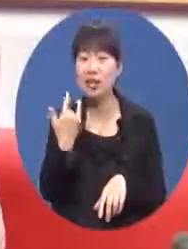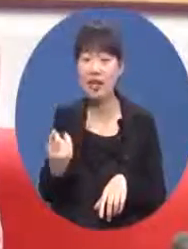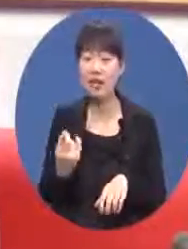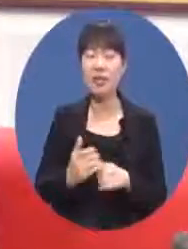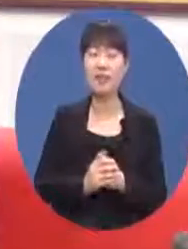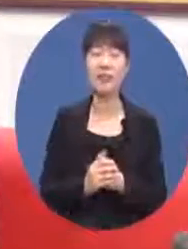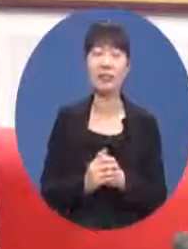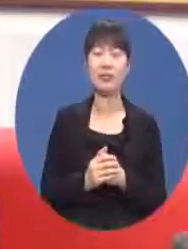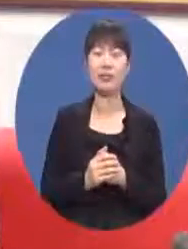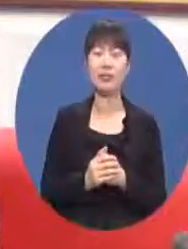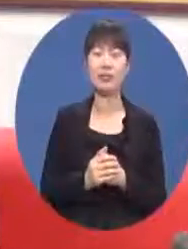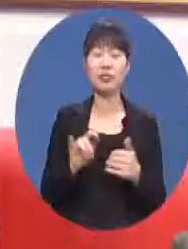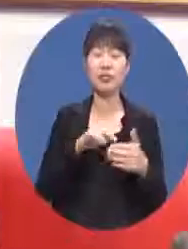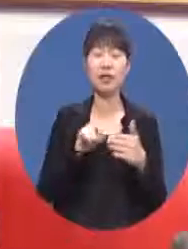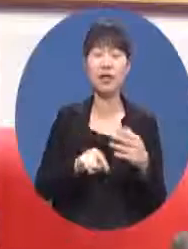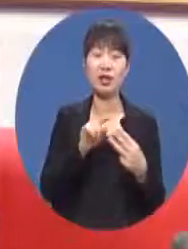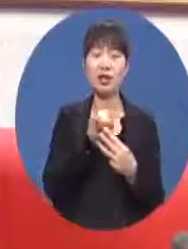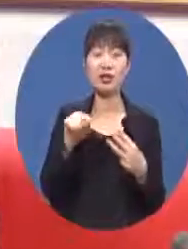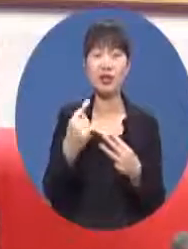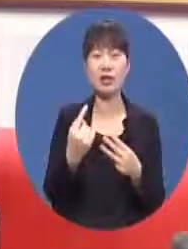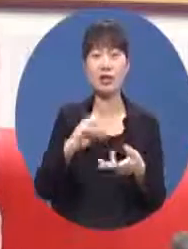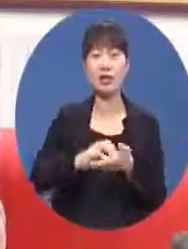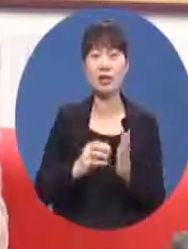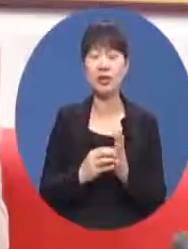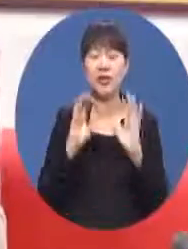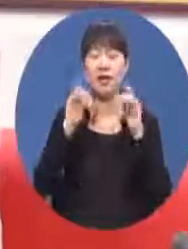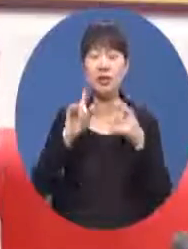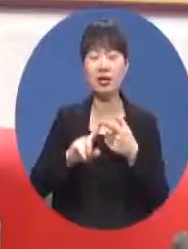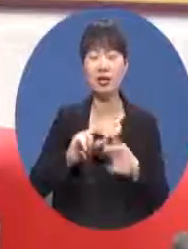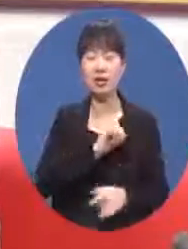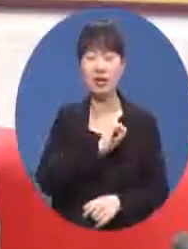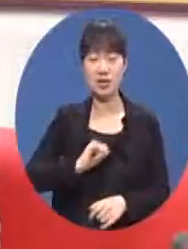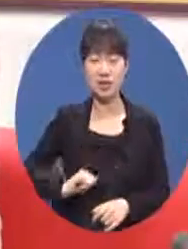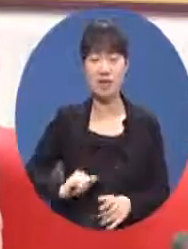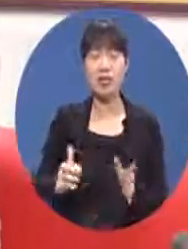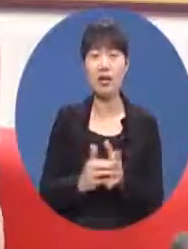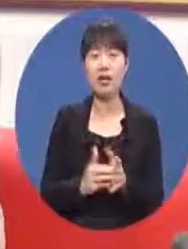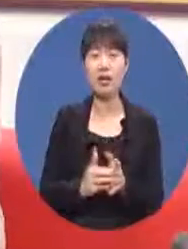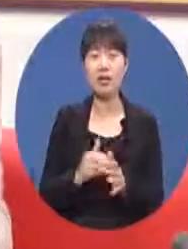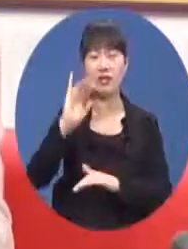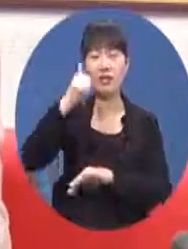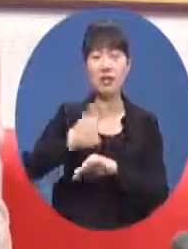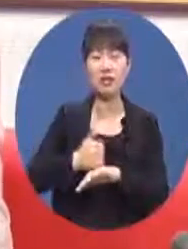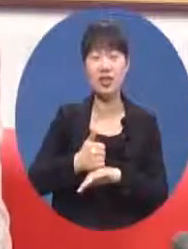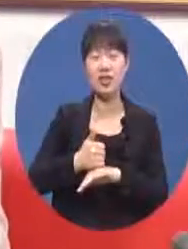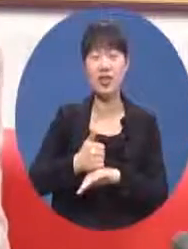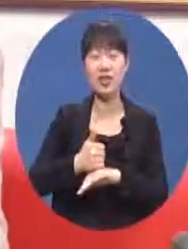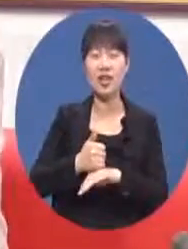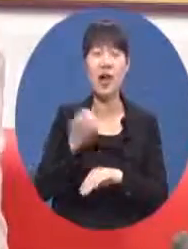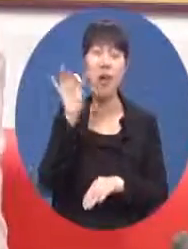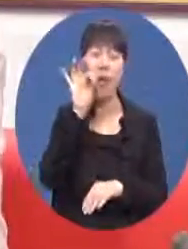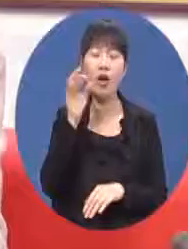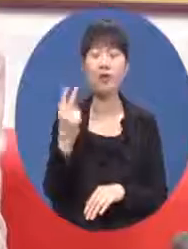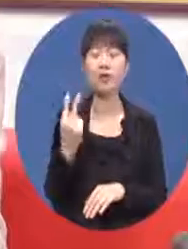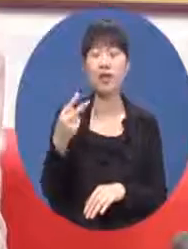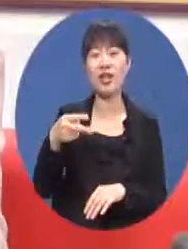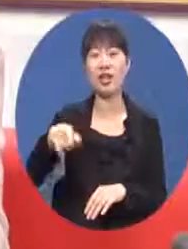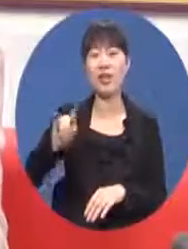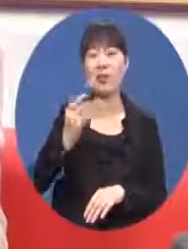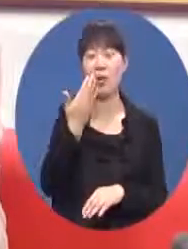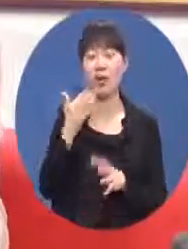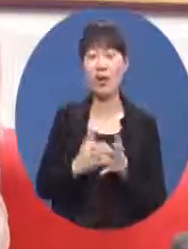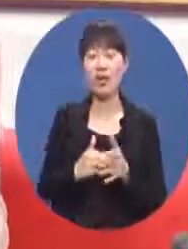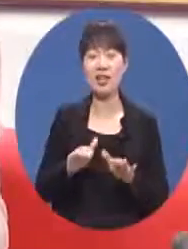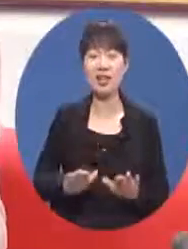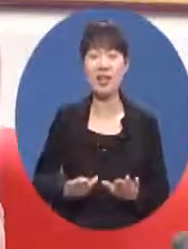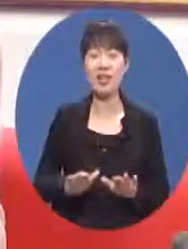했어요. 그랬더니 그중에 3분의 1 정도 되는 아이가 그걸 꾹 참은 거예요. 네. 그래서 나중에 마시멜로를 두 개를 먹을 수 있었습니다.